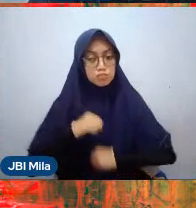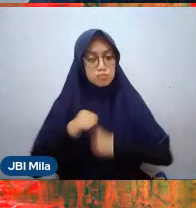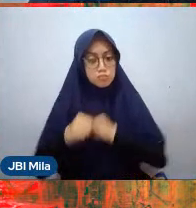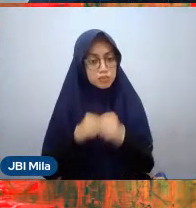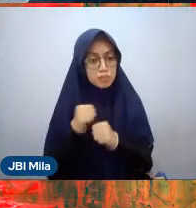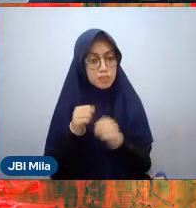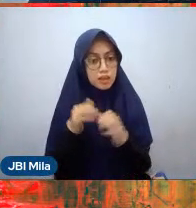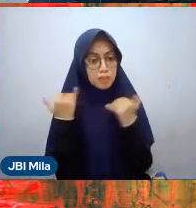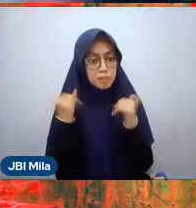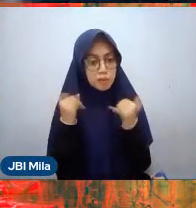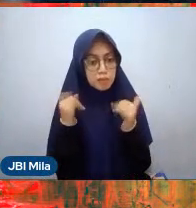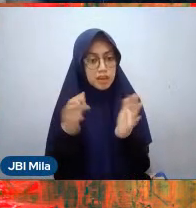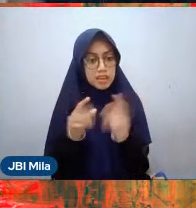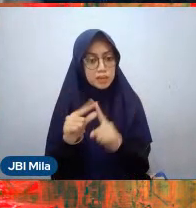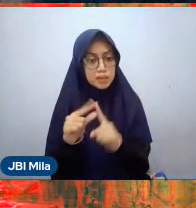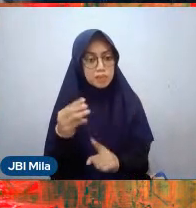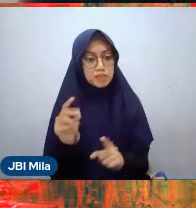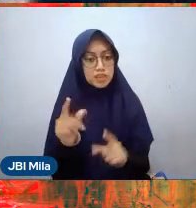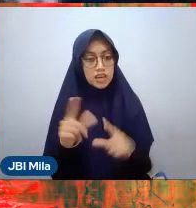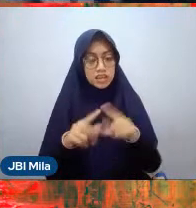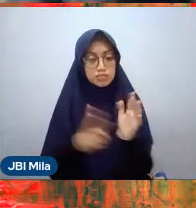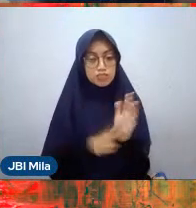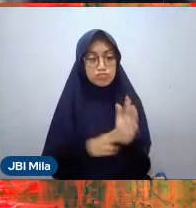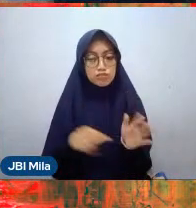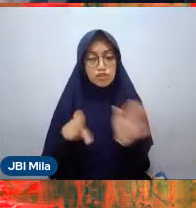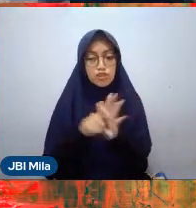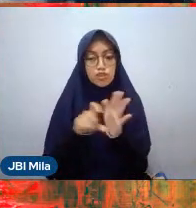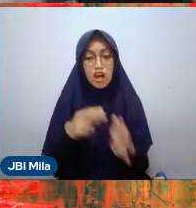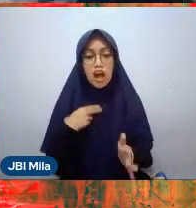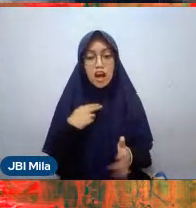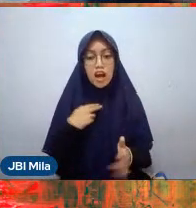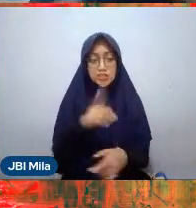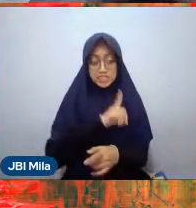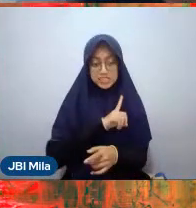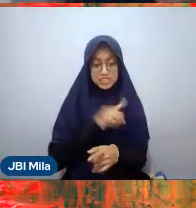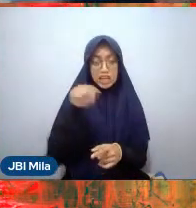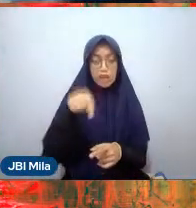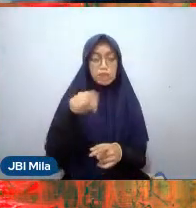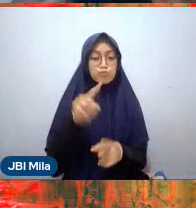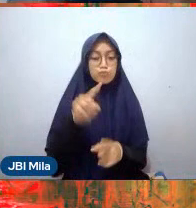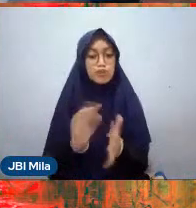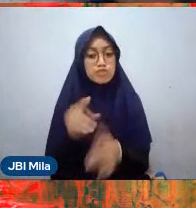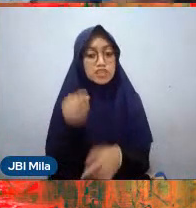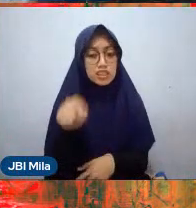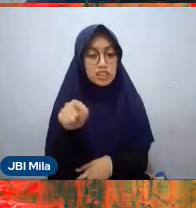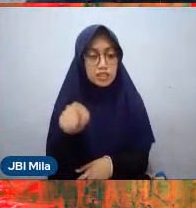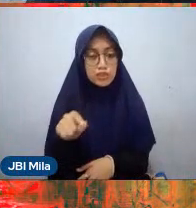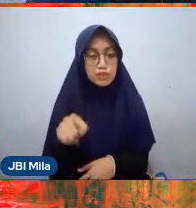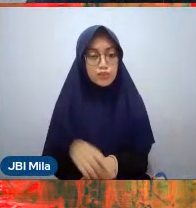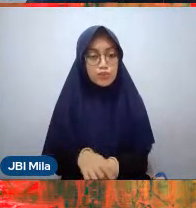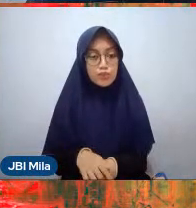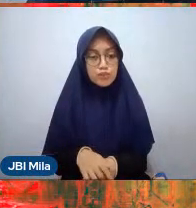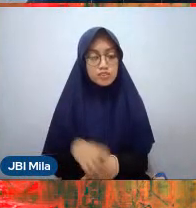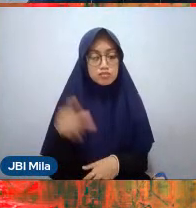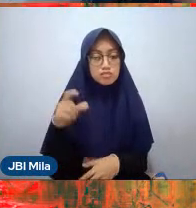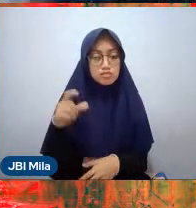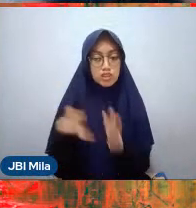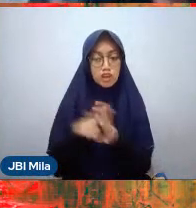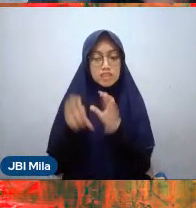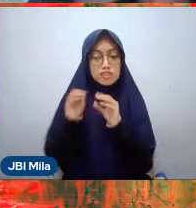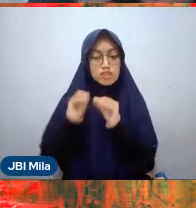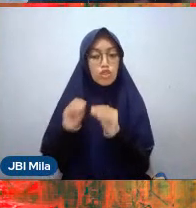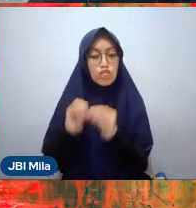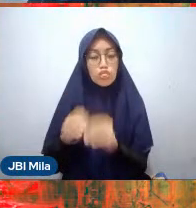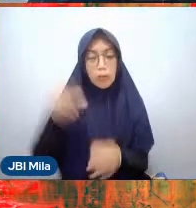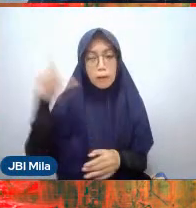Gitu. Jadi misalnya aku jadi ini, kamu jadi ini ya, semain peran tuh. Jadi kita mencontohkan marahnya tepat tuh gimana. Nah,